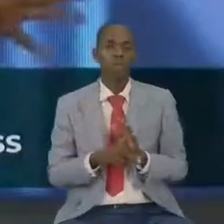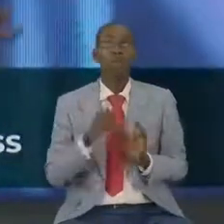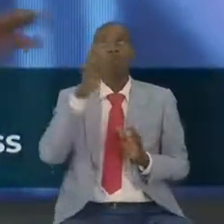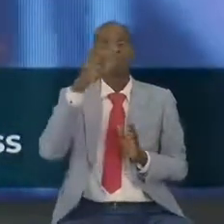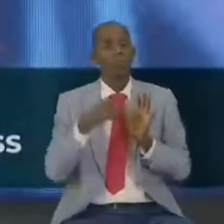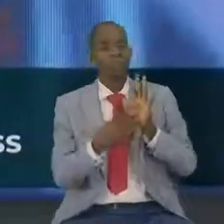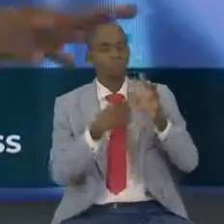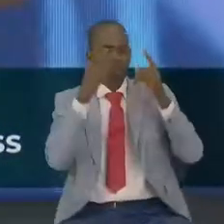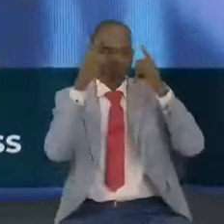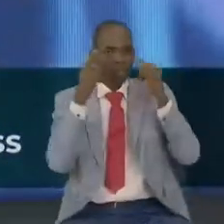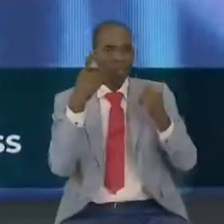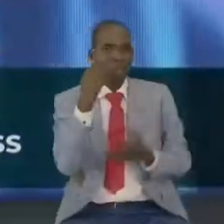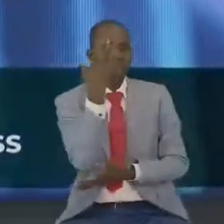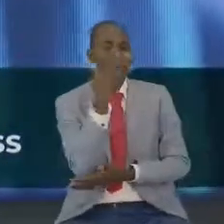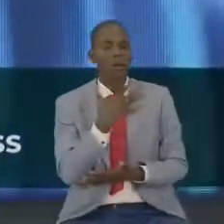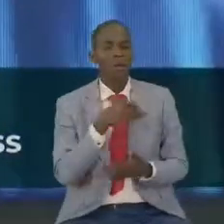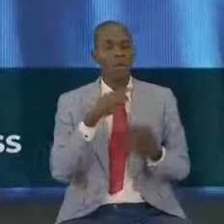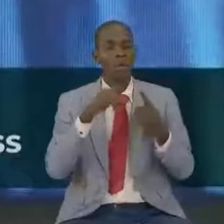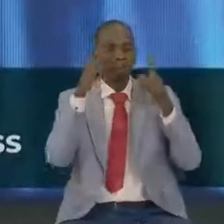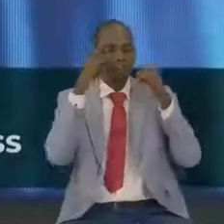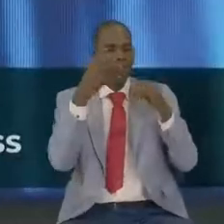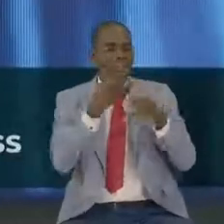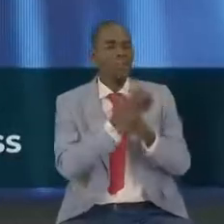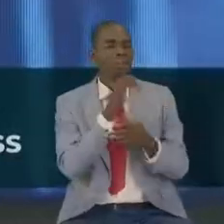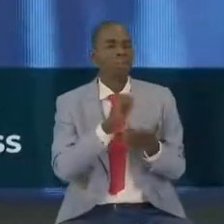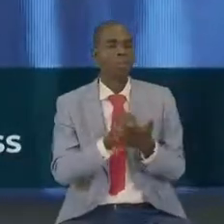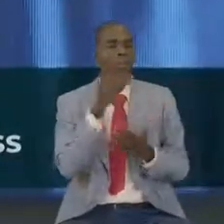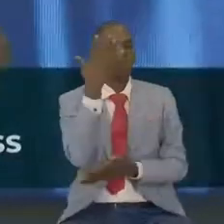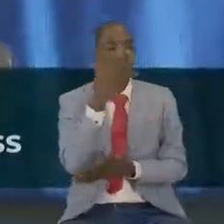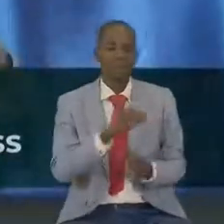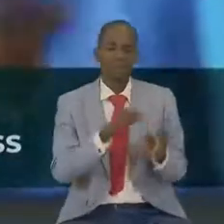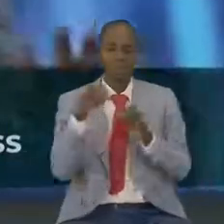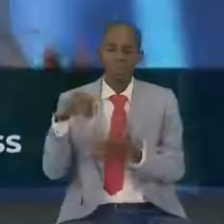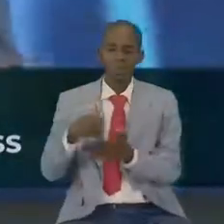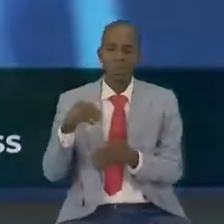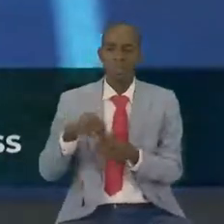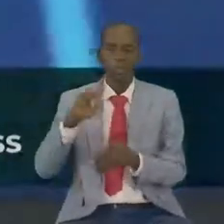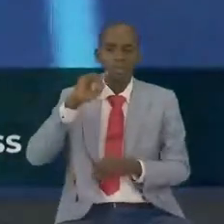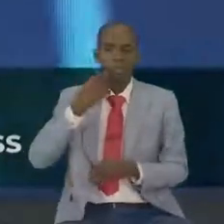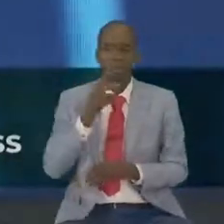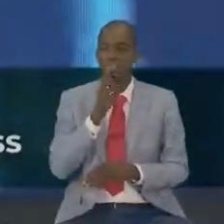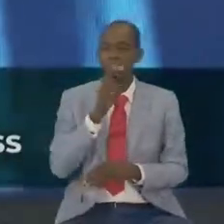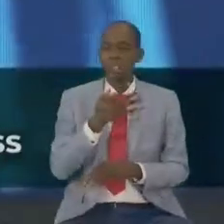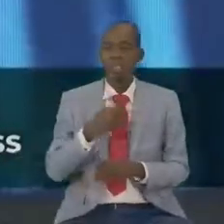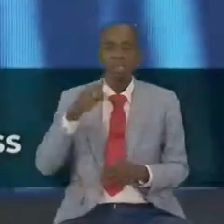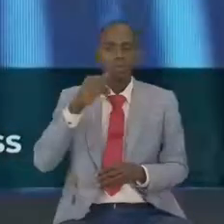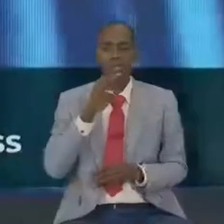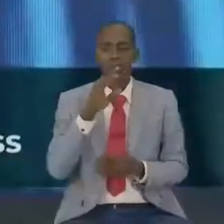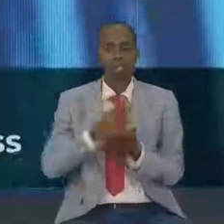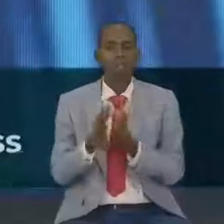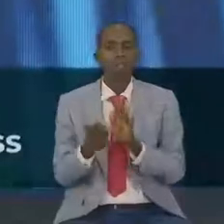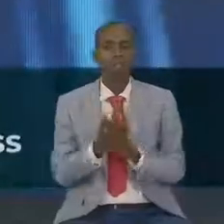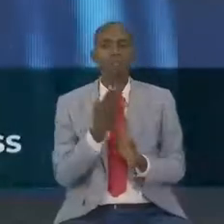bois. Et quand il a pris ce bois et l'a jeté dans Mara, Mara est devenu doux. Le